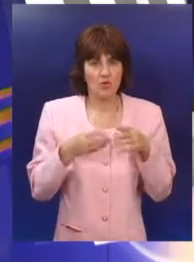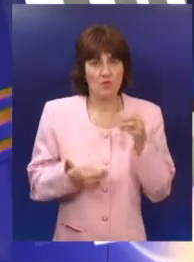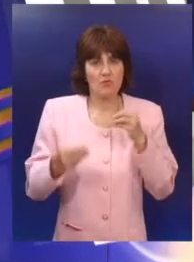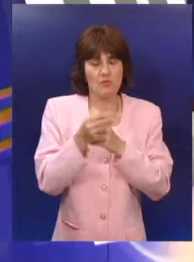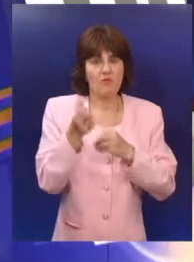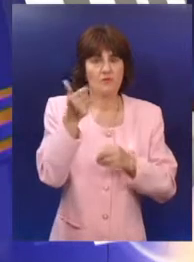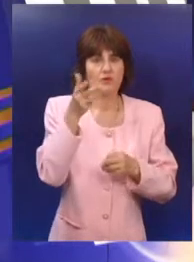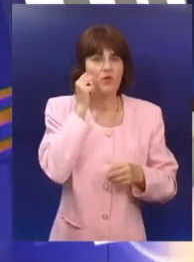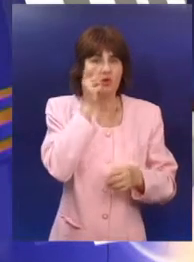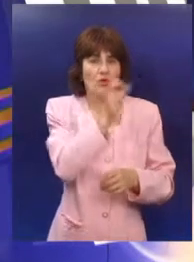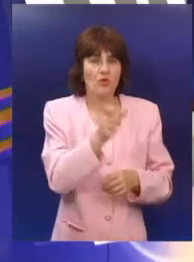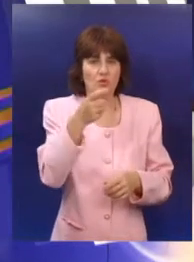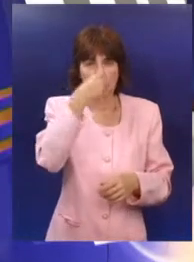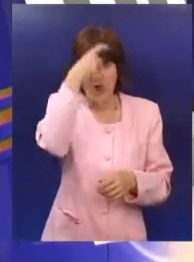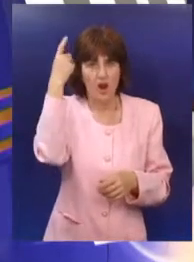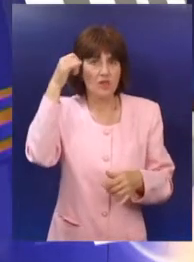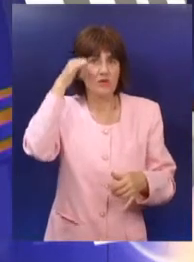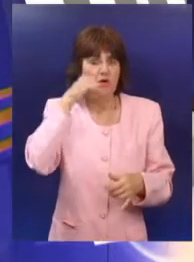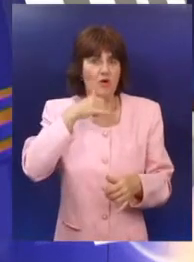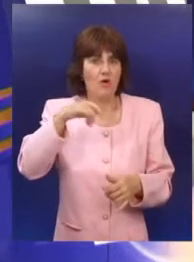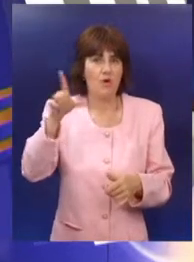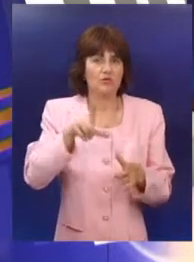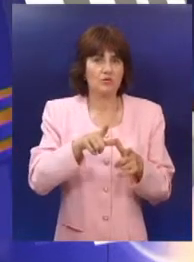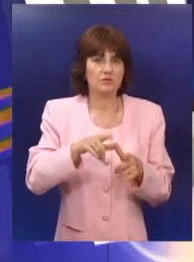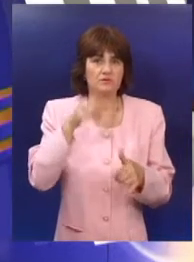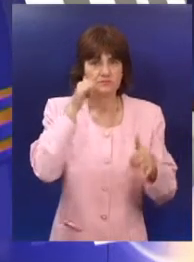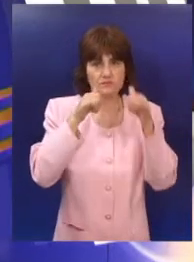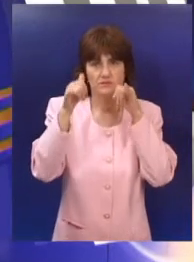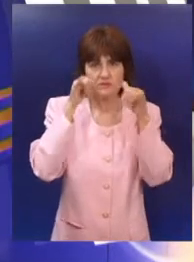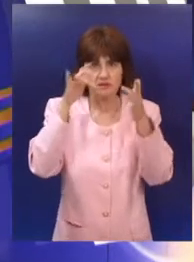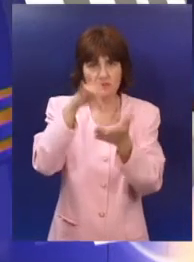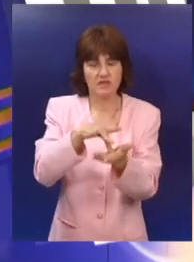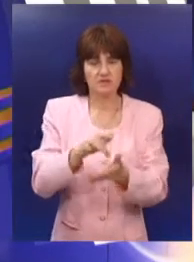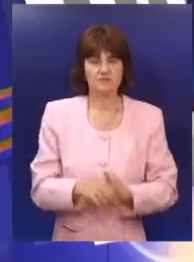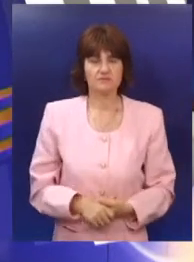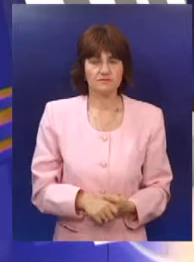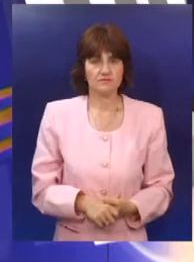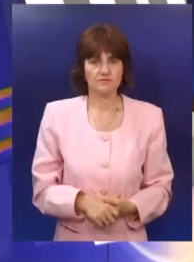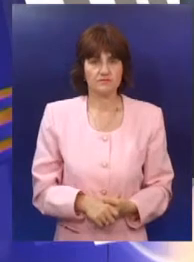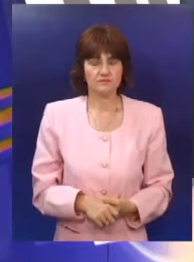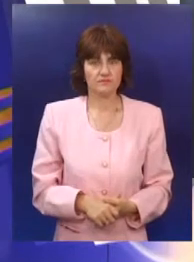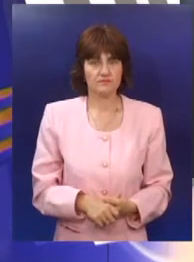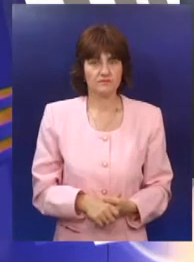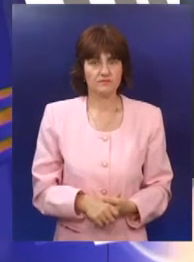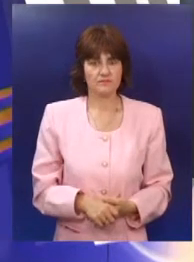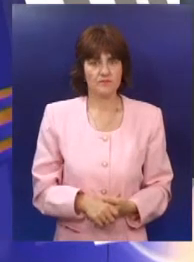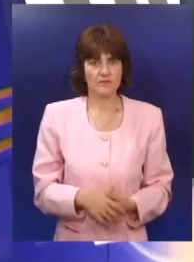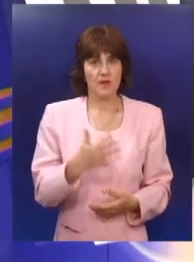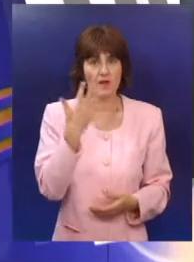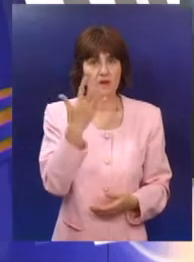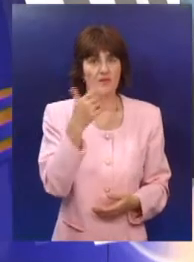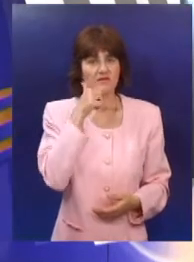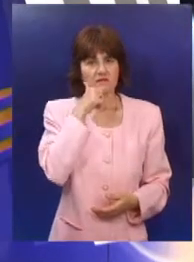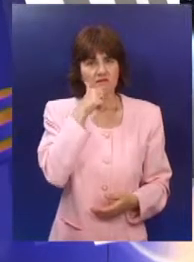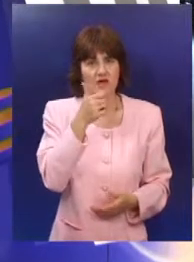biti povećan i broj putnika koji tokom leta putuju redovnim linijama ka turističkim destinacijama. Već